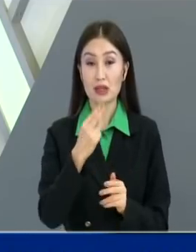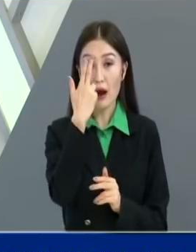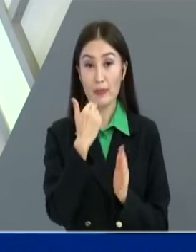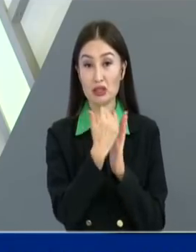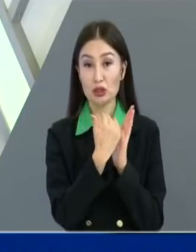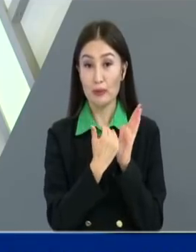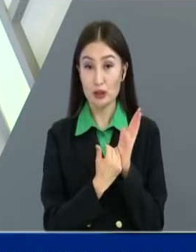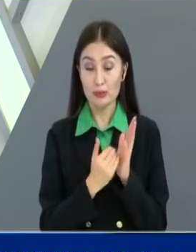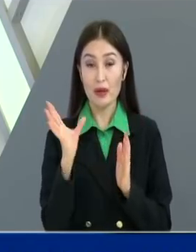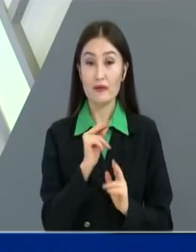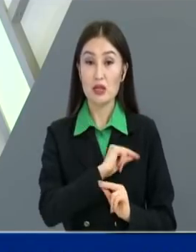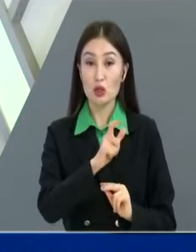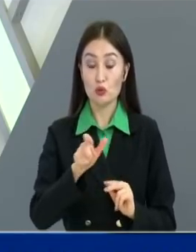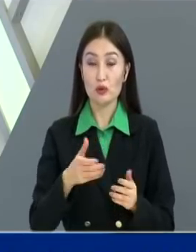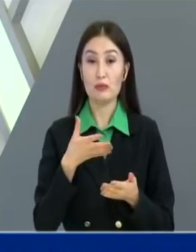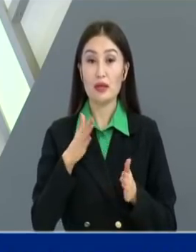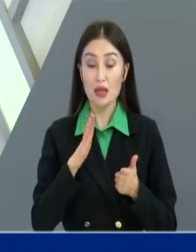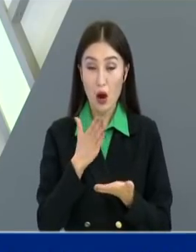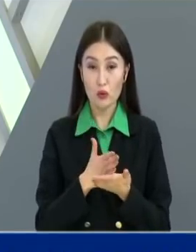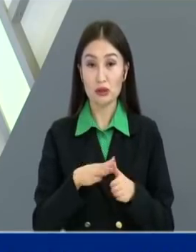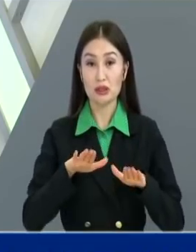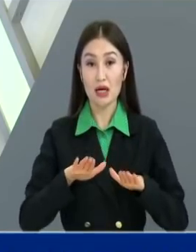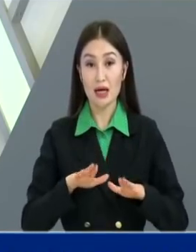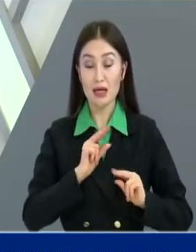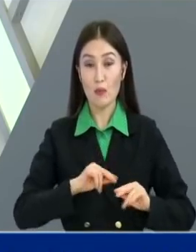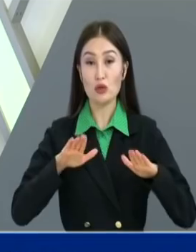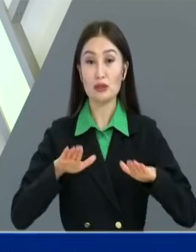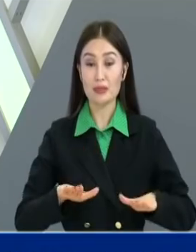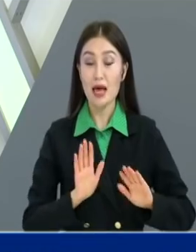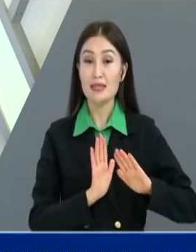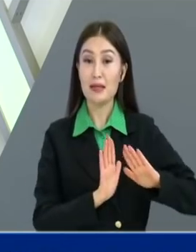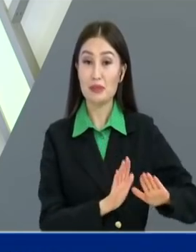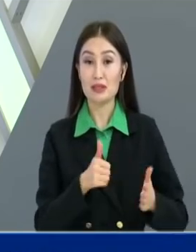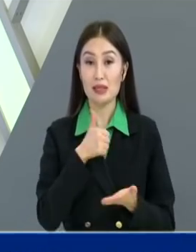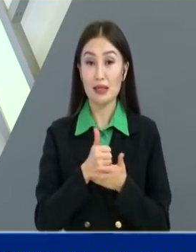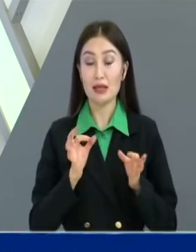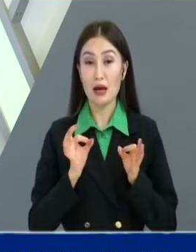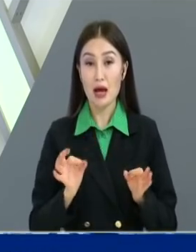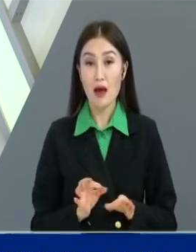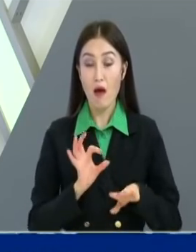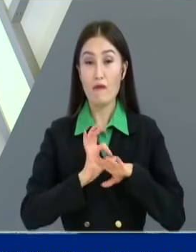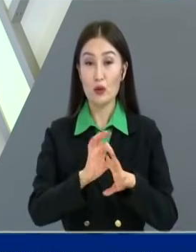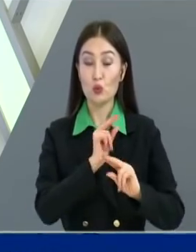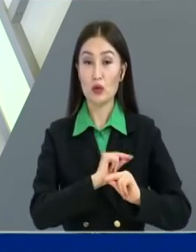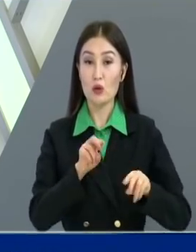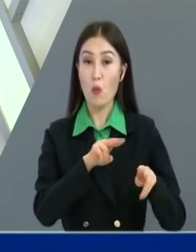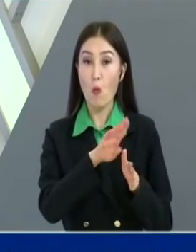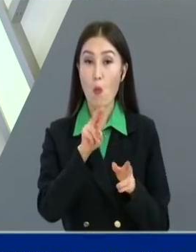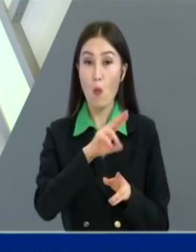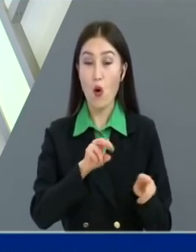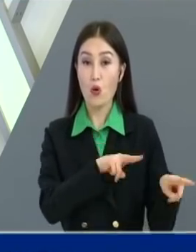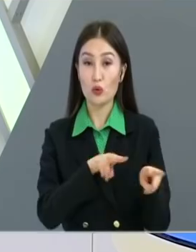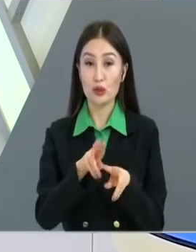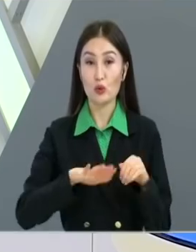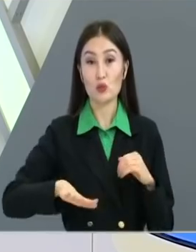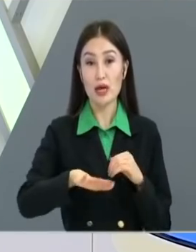режиме, и все сотрудники находятся на своих рабочих местах. Заместители генпрокурора ведут работу по курируемым